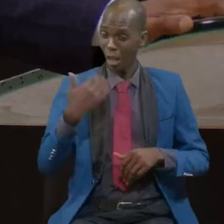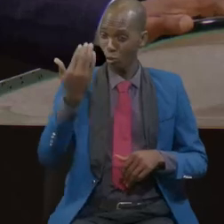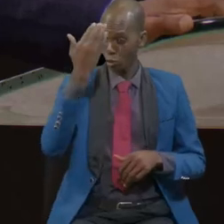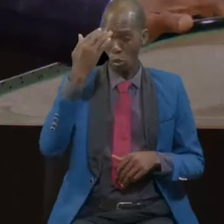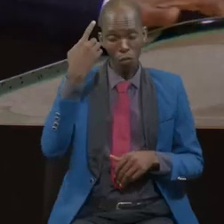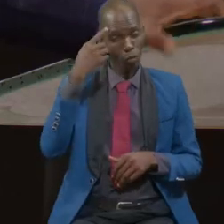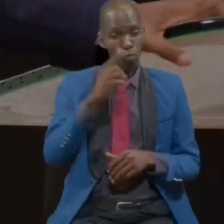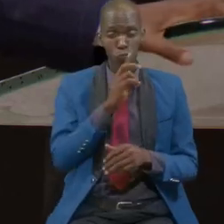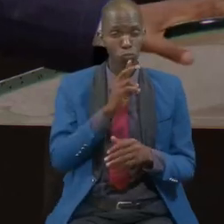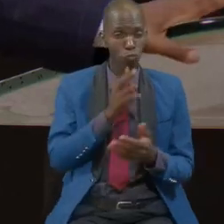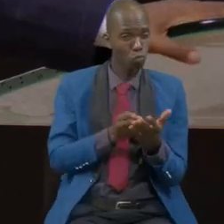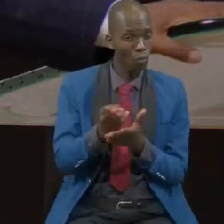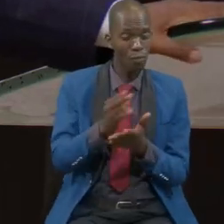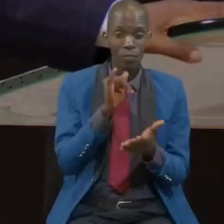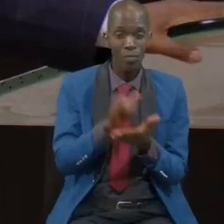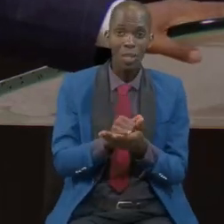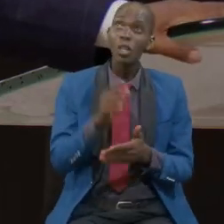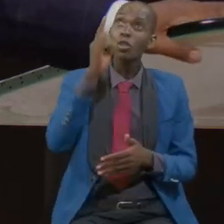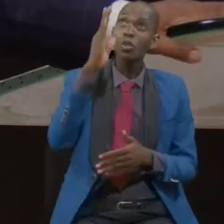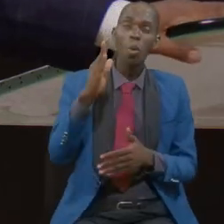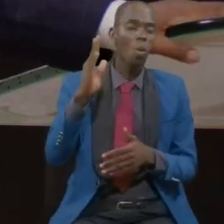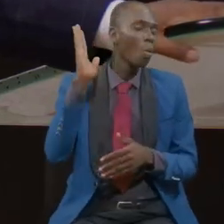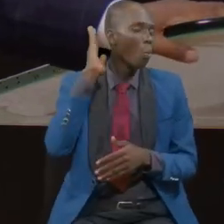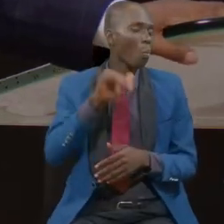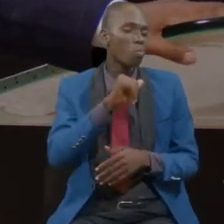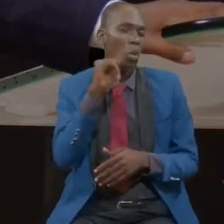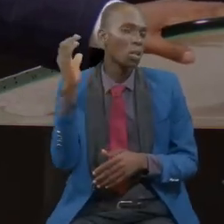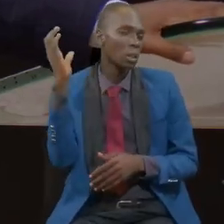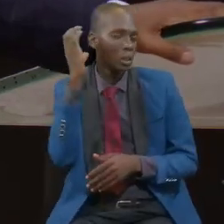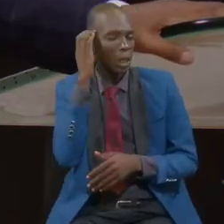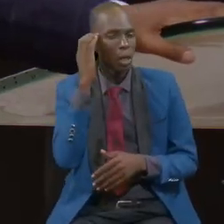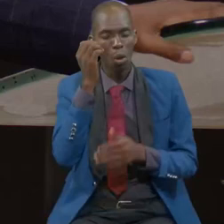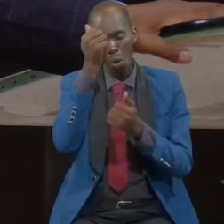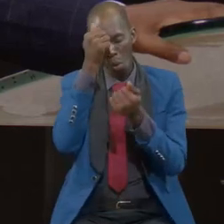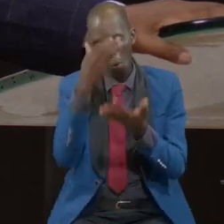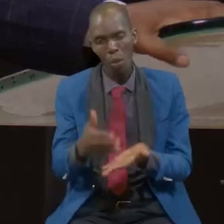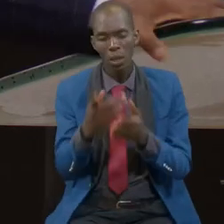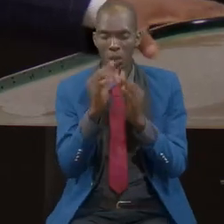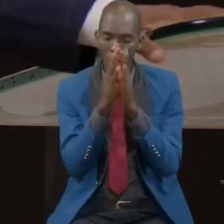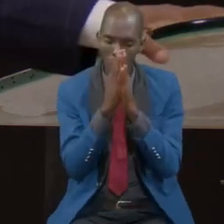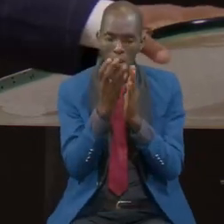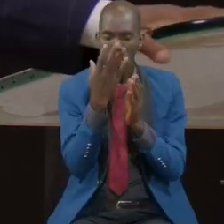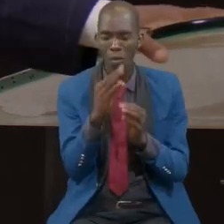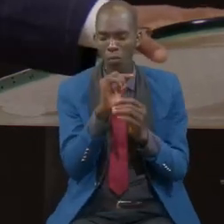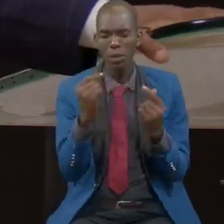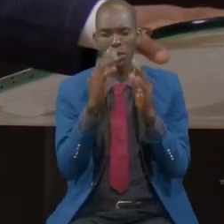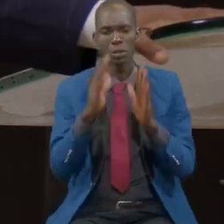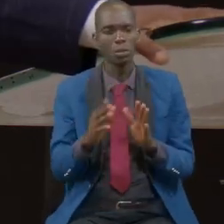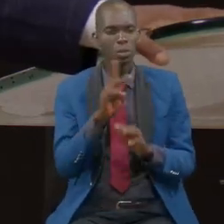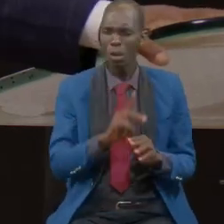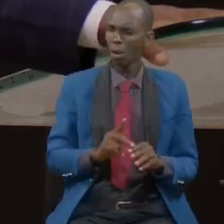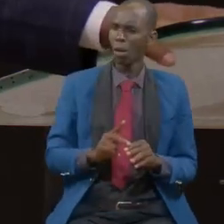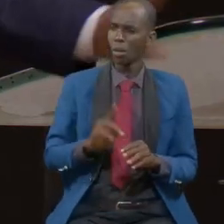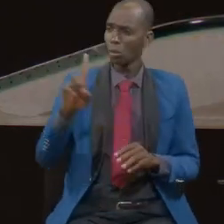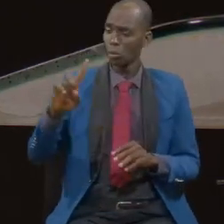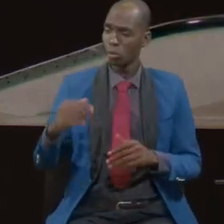n'exauce pas les pécheurs. Si cet homme était pécheur, le Seigneur ne lui aurait pas exaucé. Est-ce que